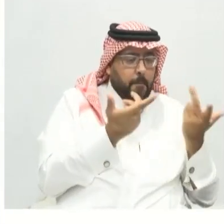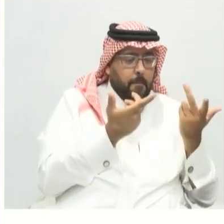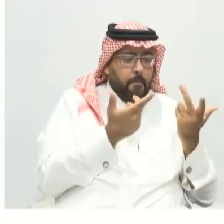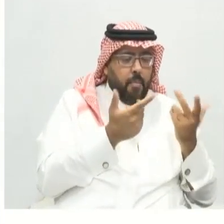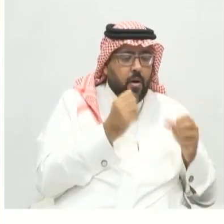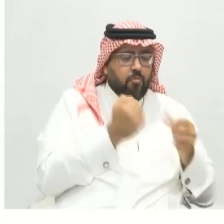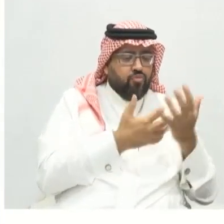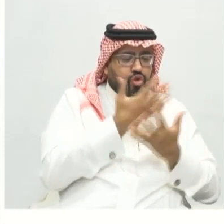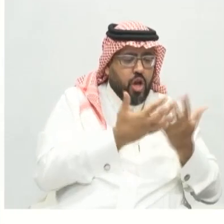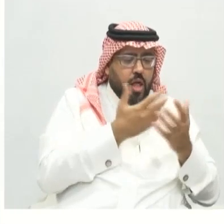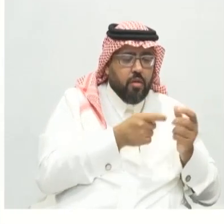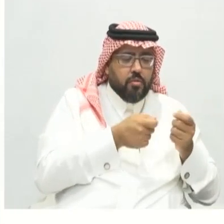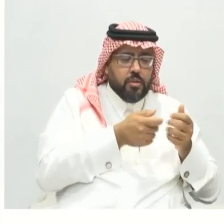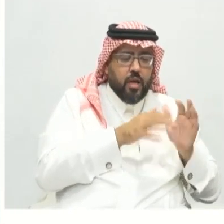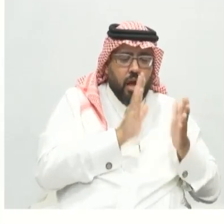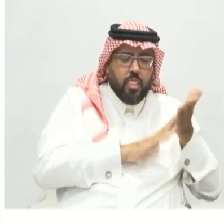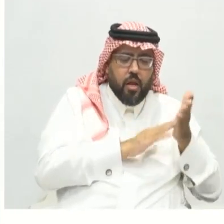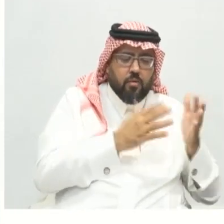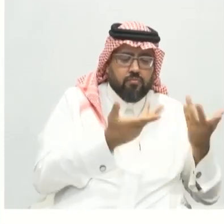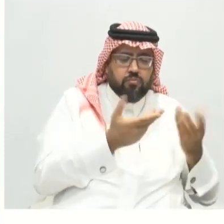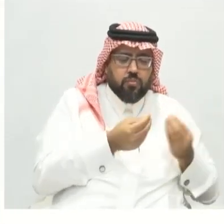وحل المشكلات ان